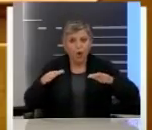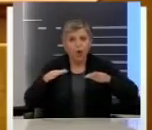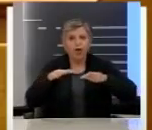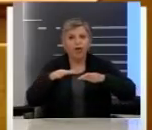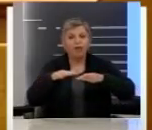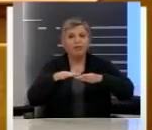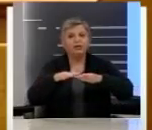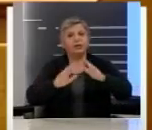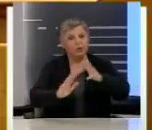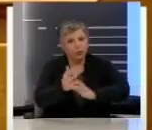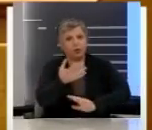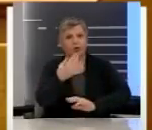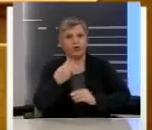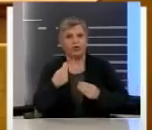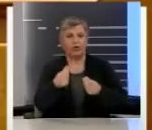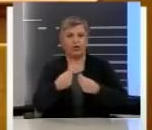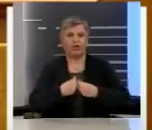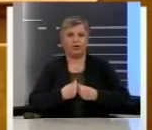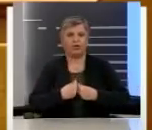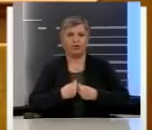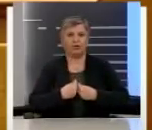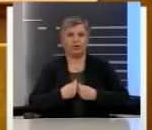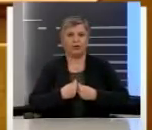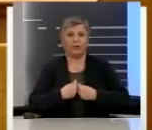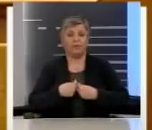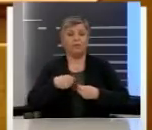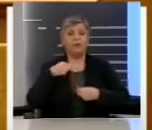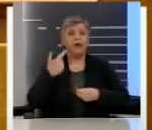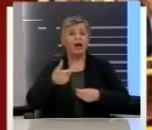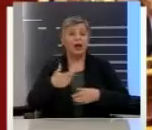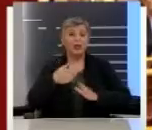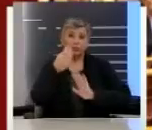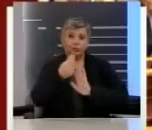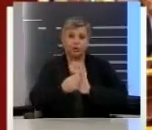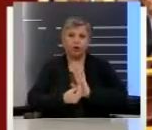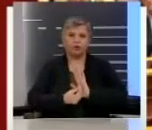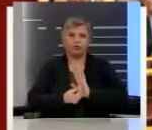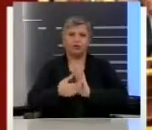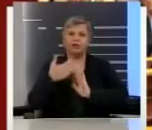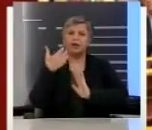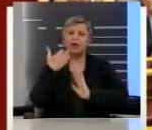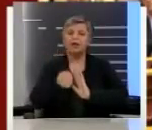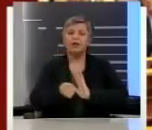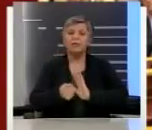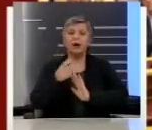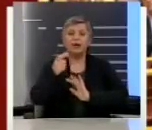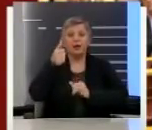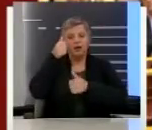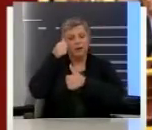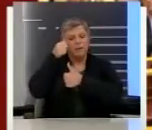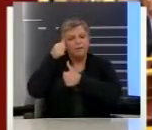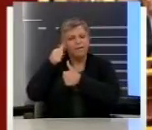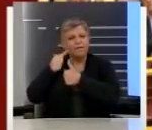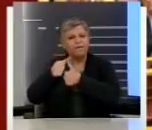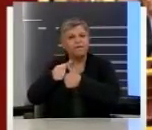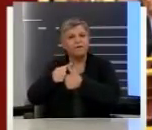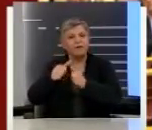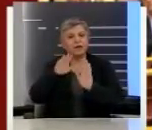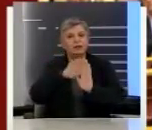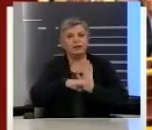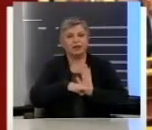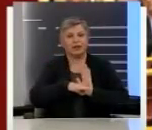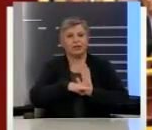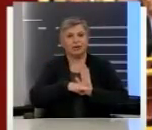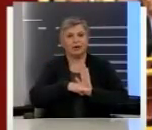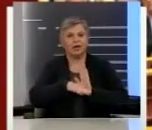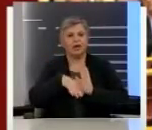από τη μια με ένα κατεστημένο σύστημα αρχών, ιδεών και πρακτικών και από